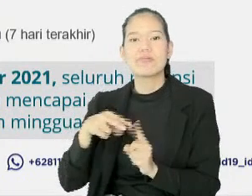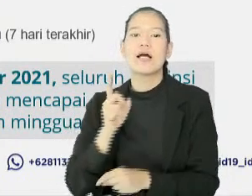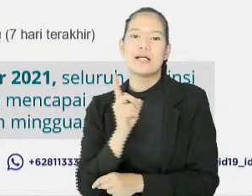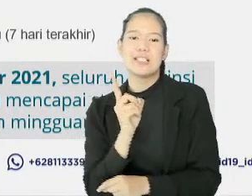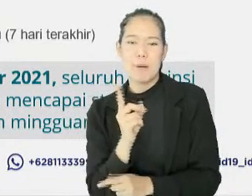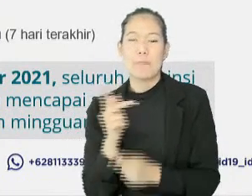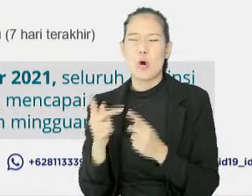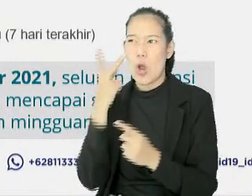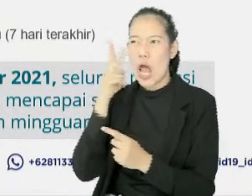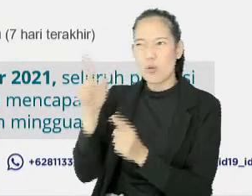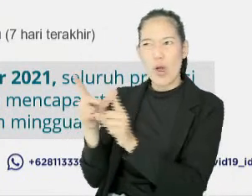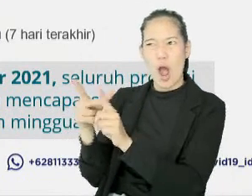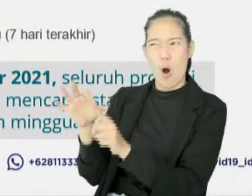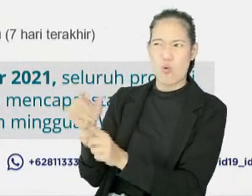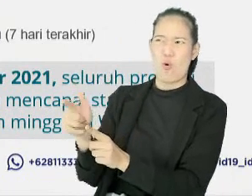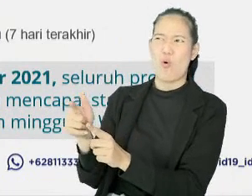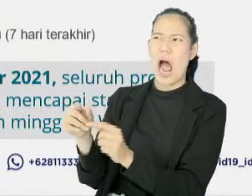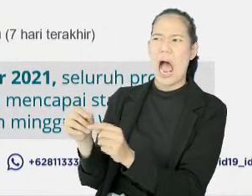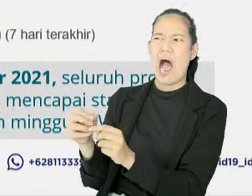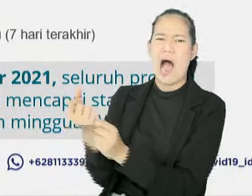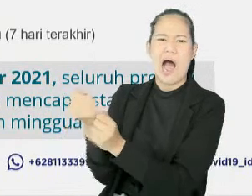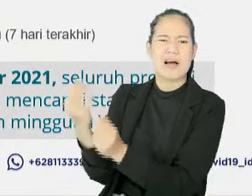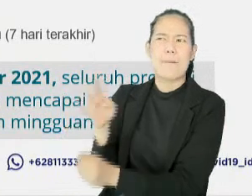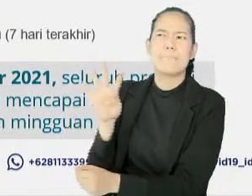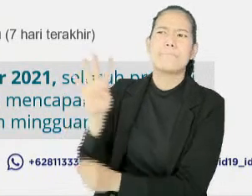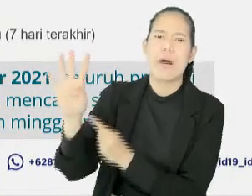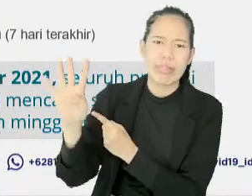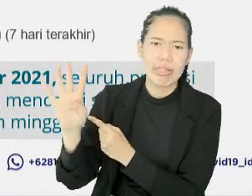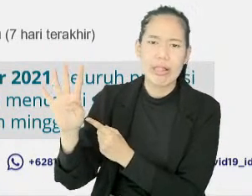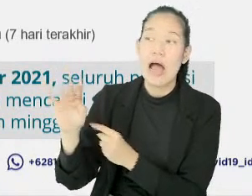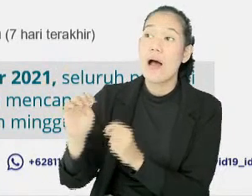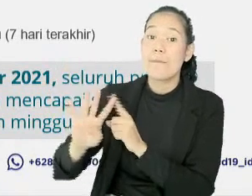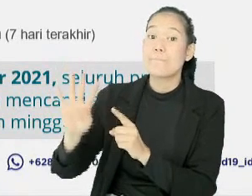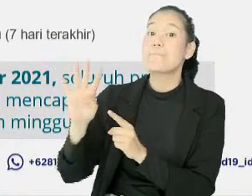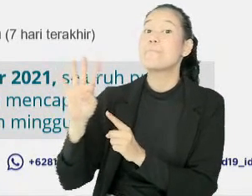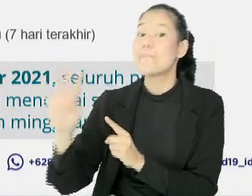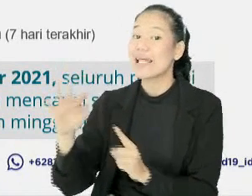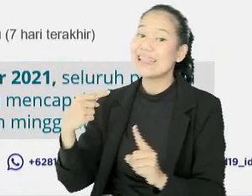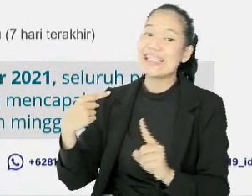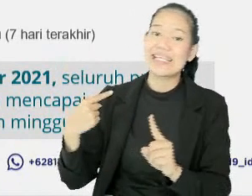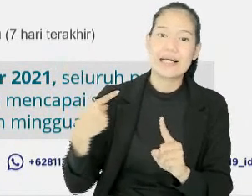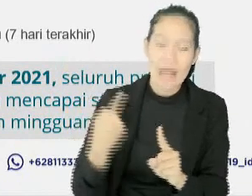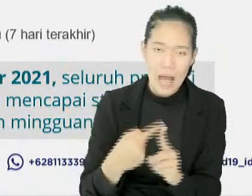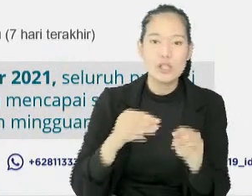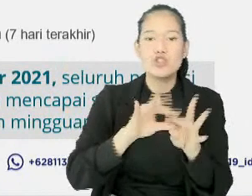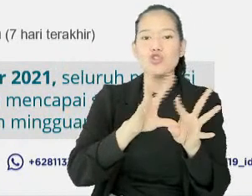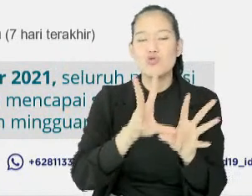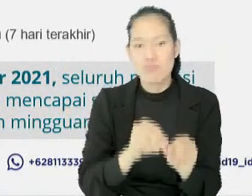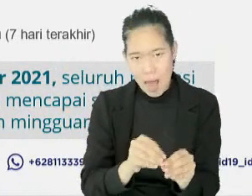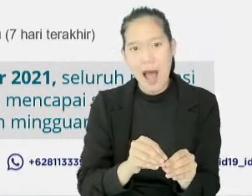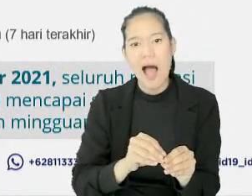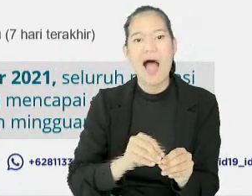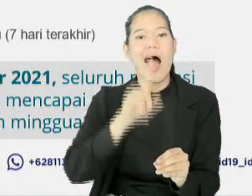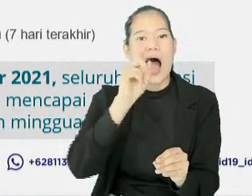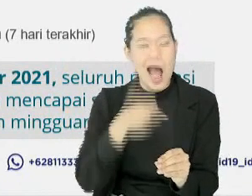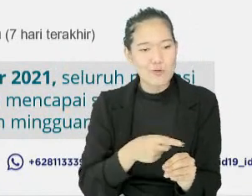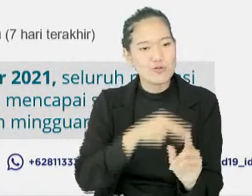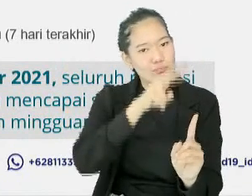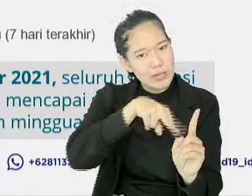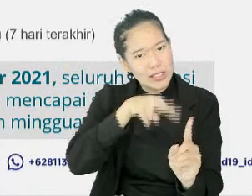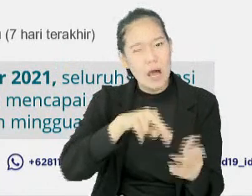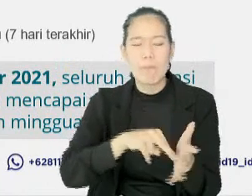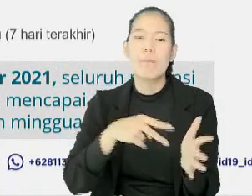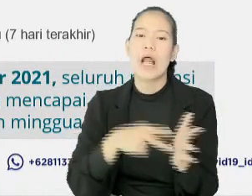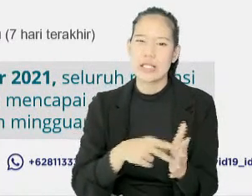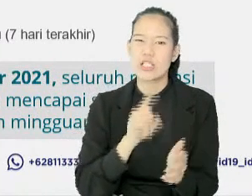capaian Who kesannya cuma empat gitu ya tapi empat ini kalau kita kalikan dengan jumlah yang seharusnya dia periksa menjadi 200ribuan